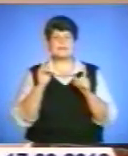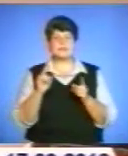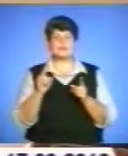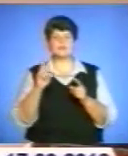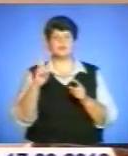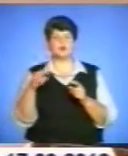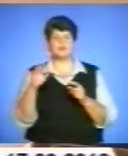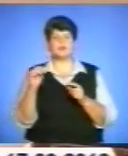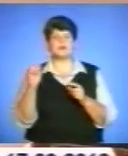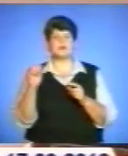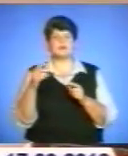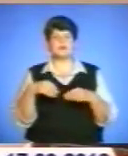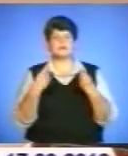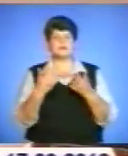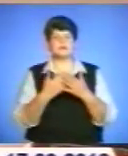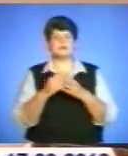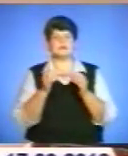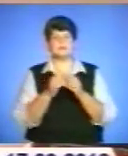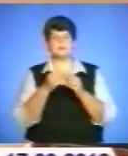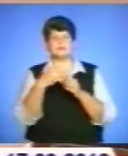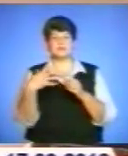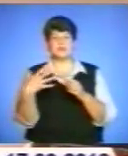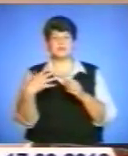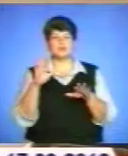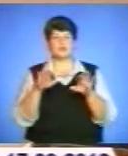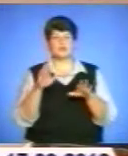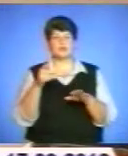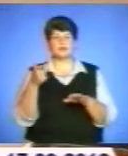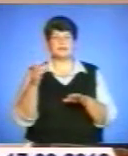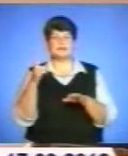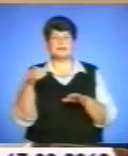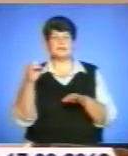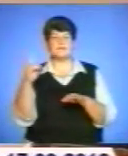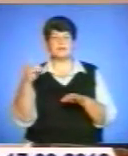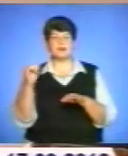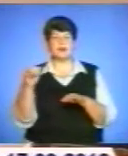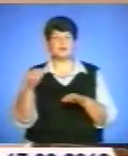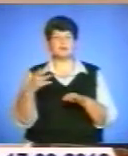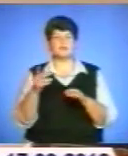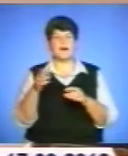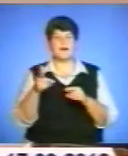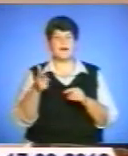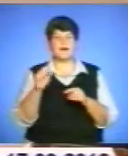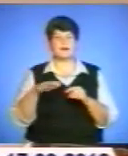а ще й дефікат. Даємо порядка 10-15 тонн дефікату на гектар. Після цього ми